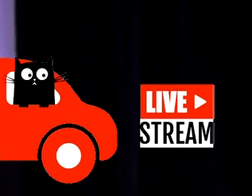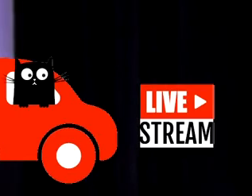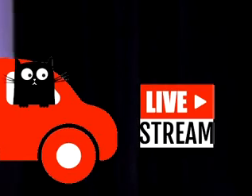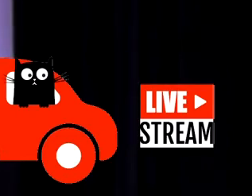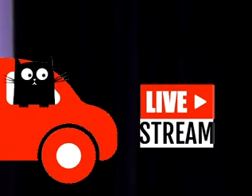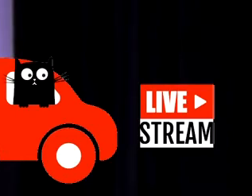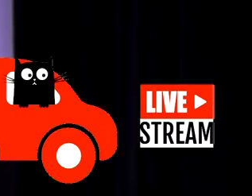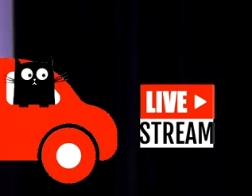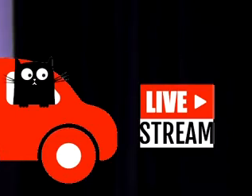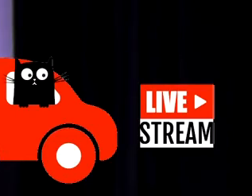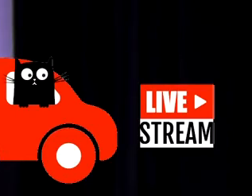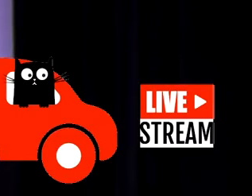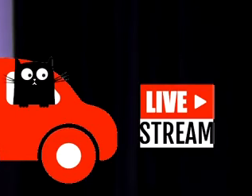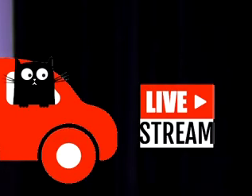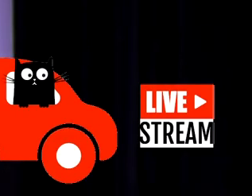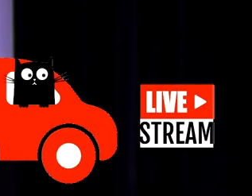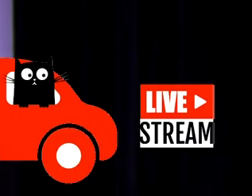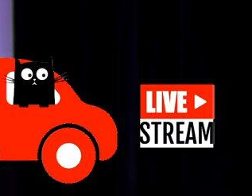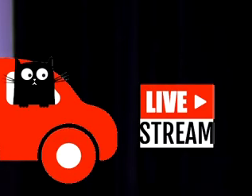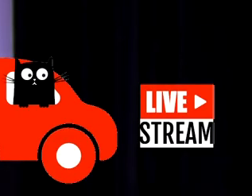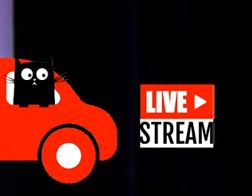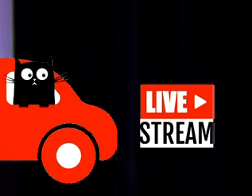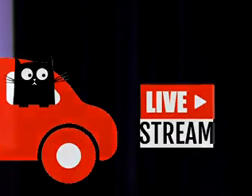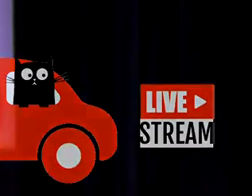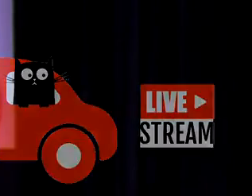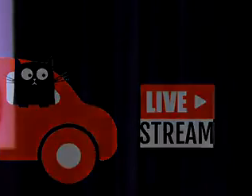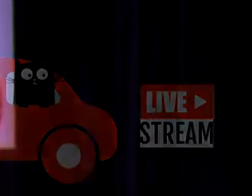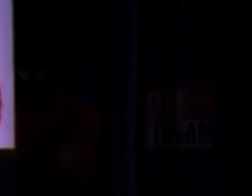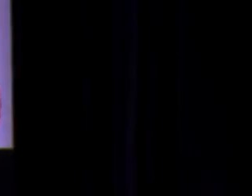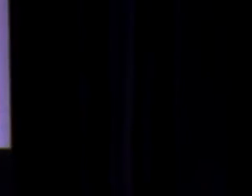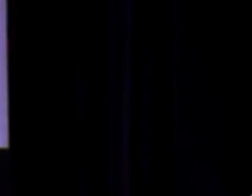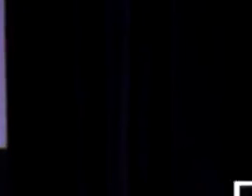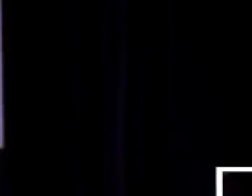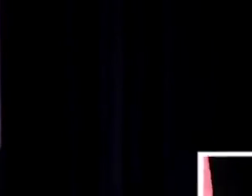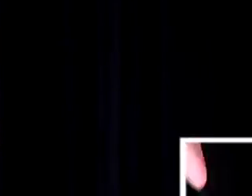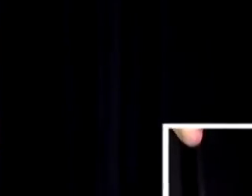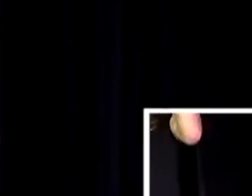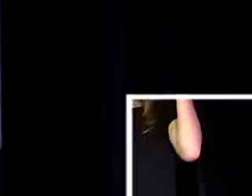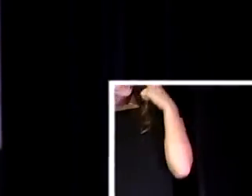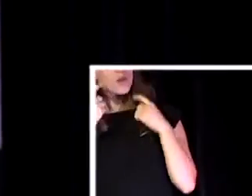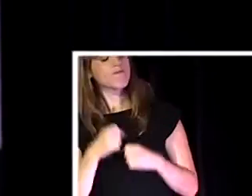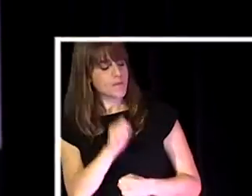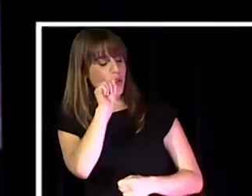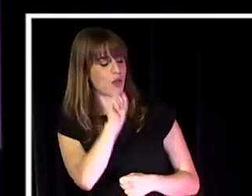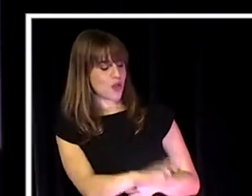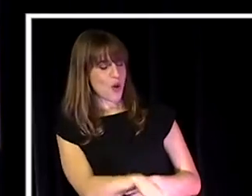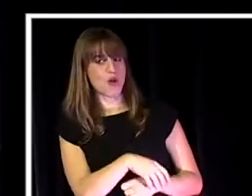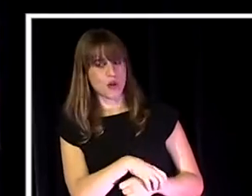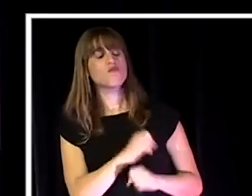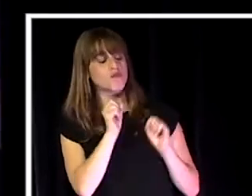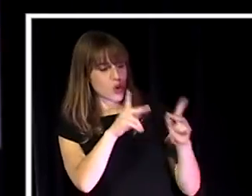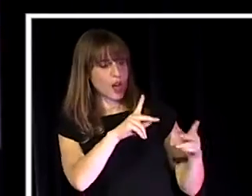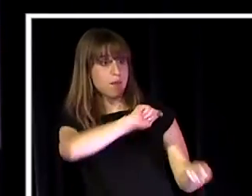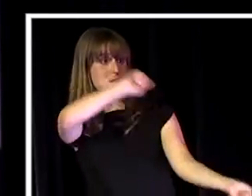μένα. Ήλιος θα έπρεπε να είμαι». Και ο Θεός του κάνε το χατήρι. Τον